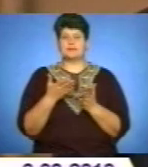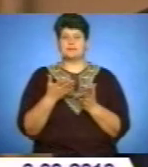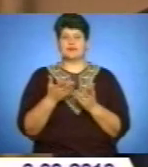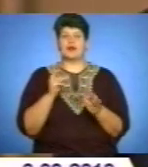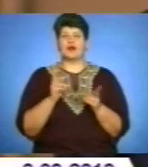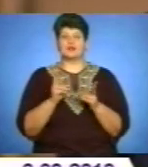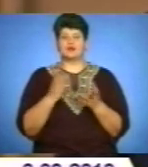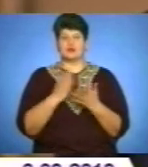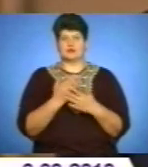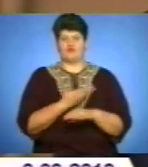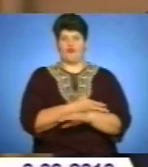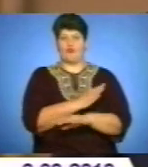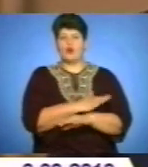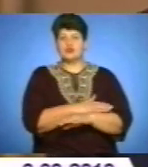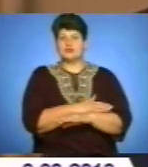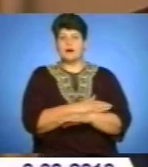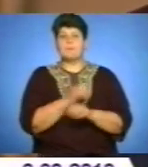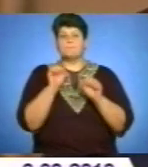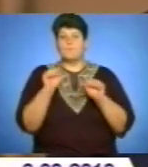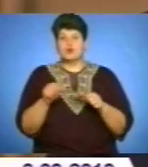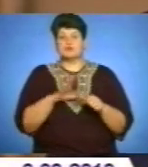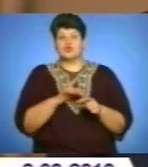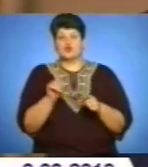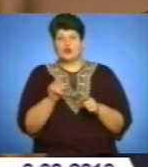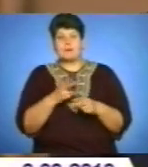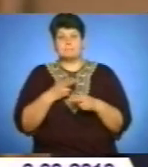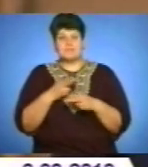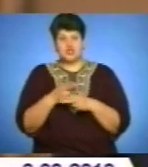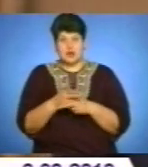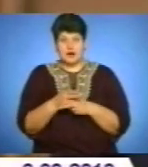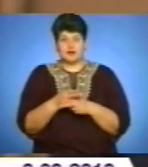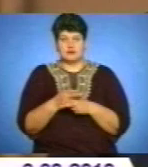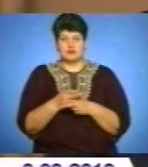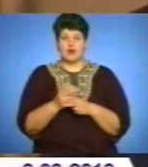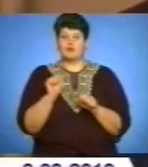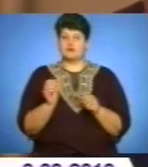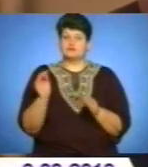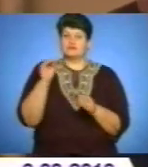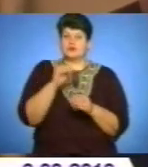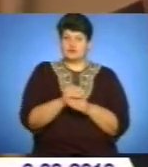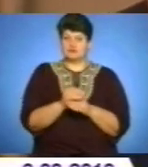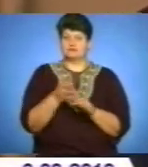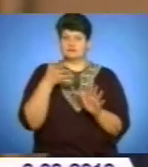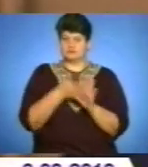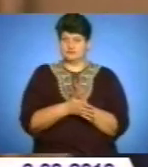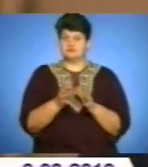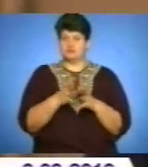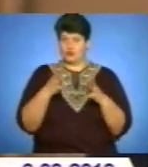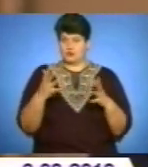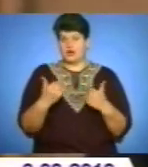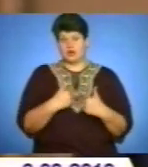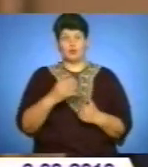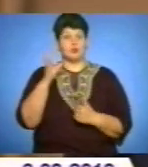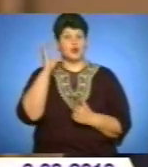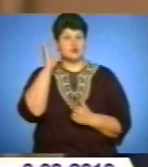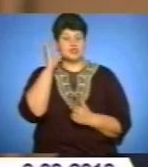которая сложилась в Польше. Может быть, что-то мешает? Может быть, где-то несутся дополнительные затраты? Так я хотел бы